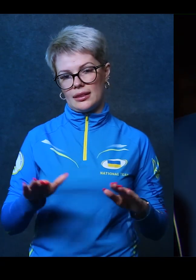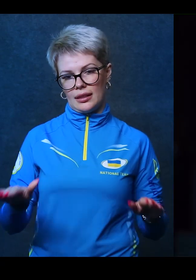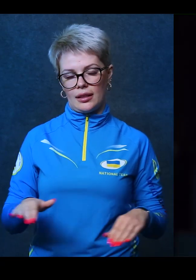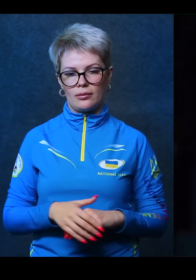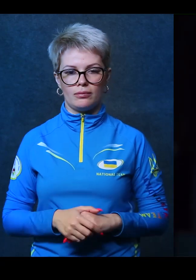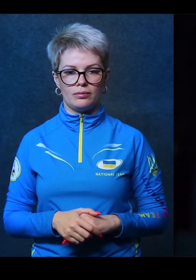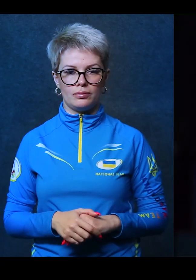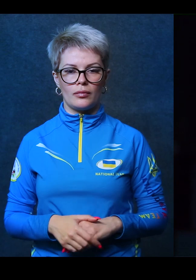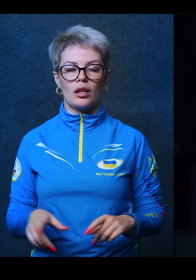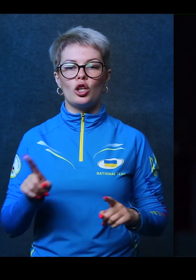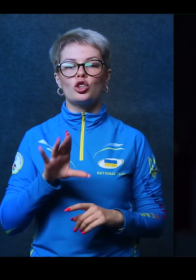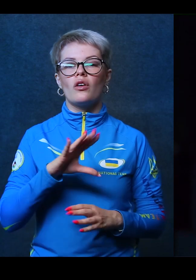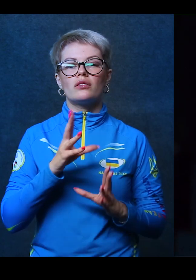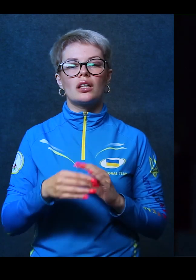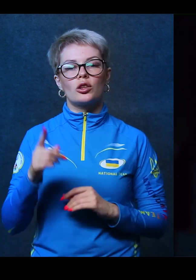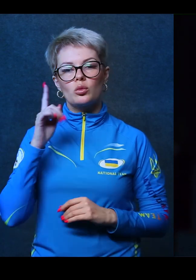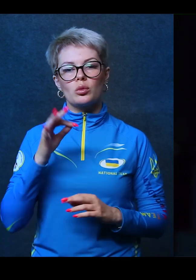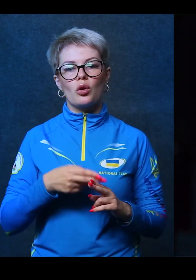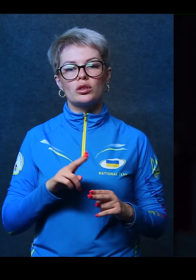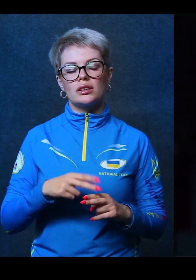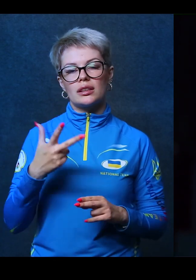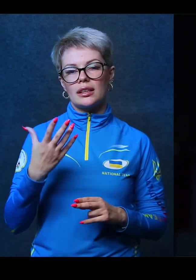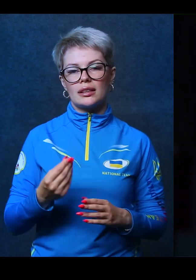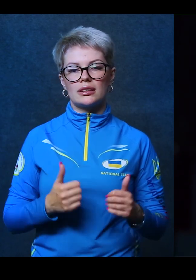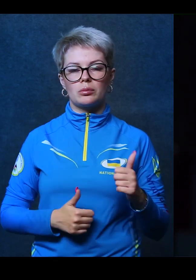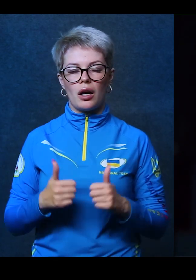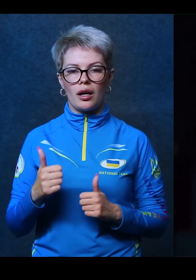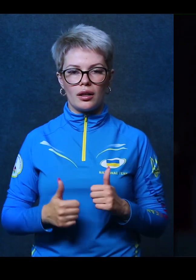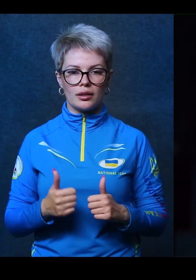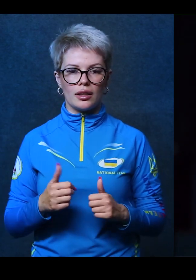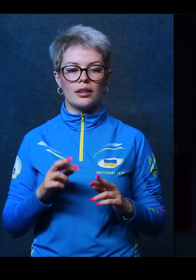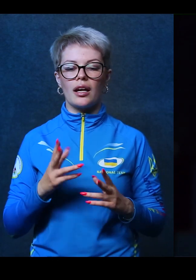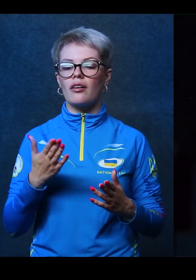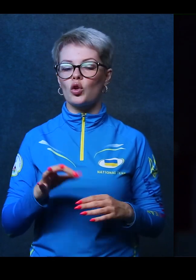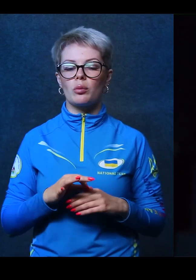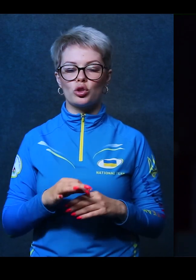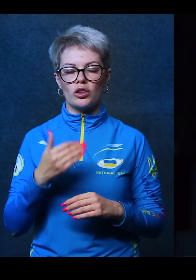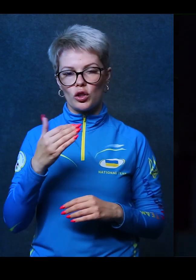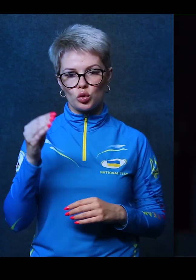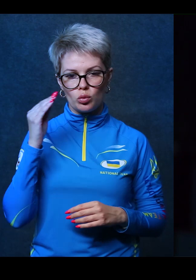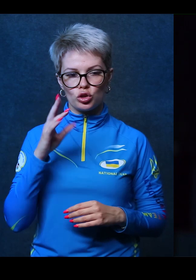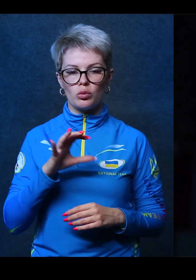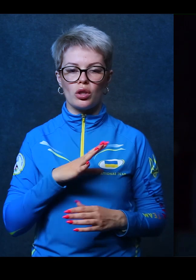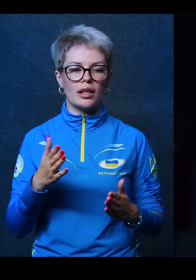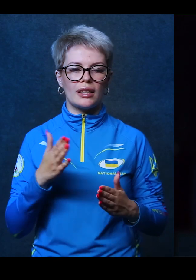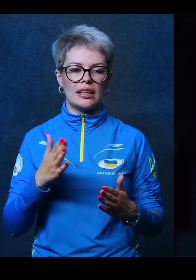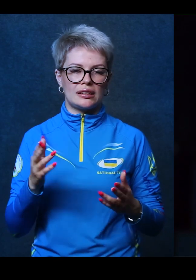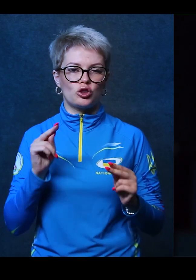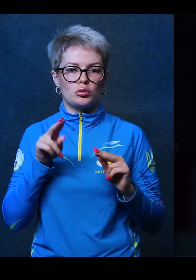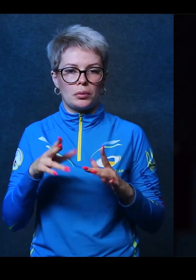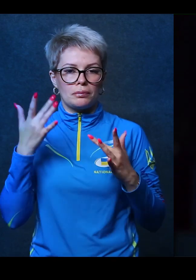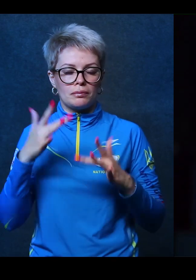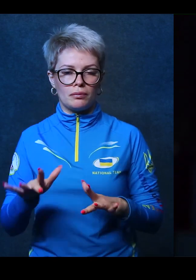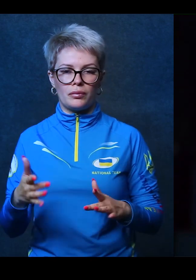дітей. Що ви взагалі думаєте так про ці три дні змагань? Як вони пройшли, на вашу думку? Чи були якісь ексцеси, чи